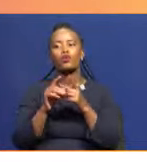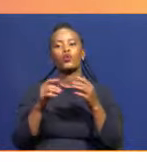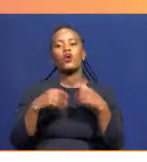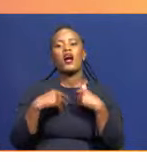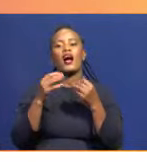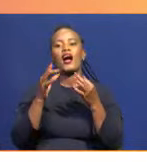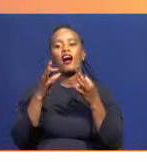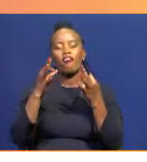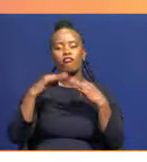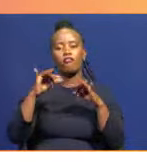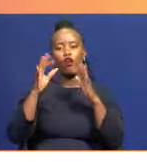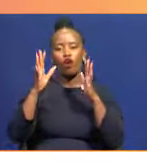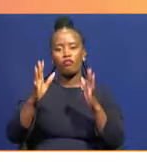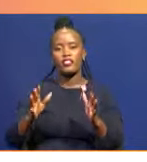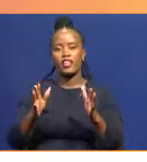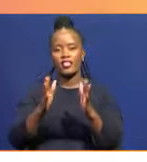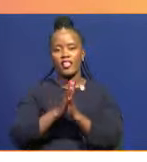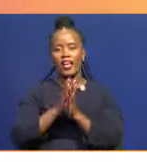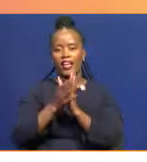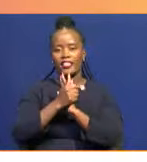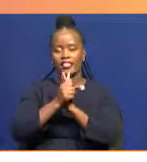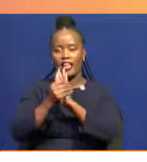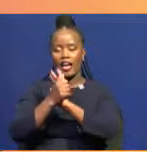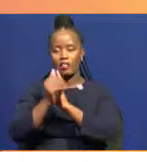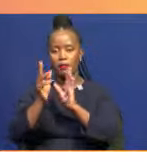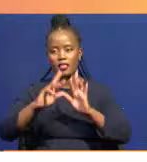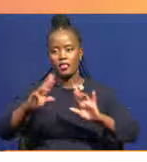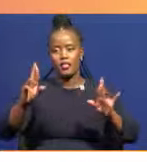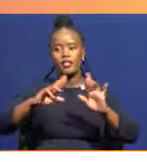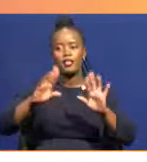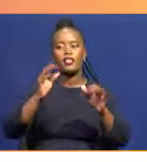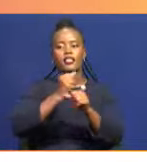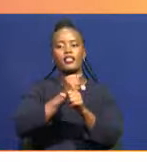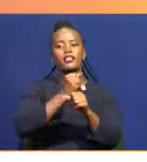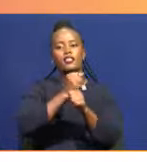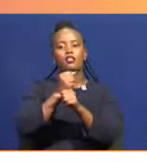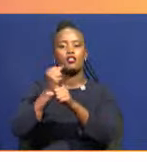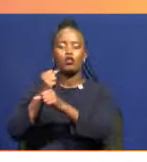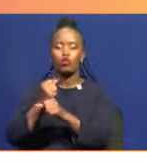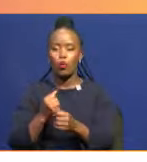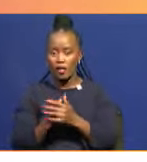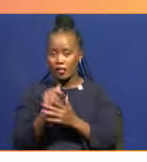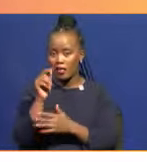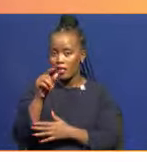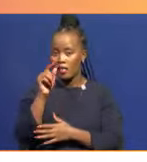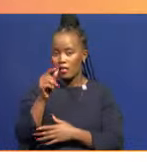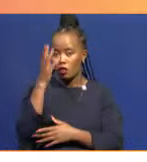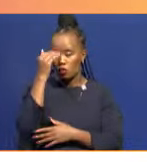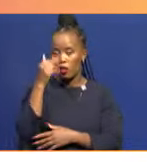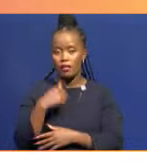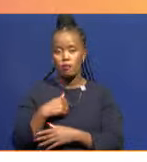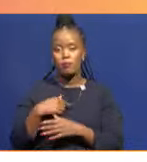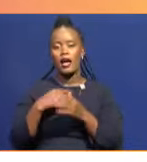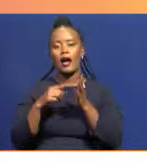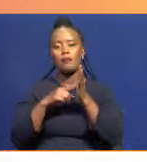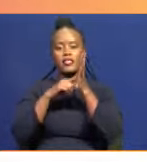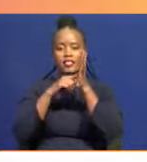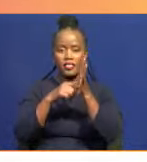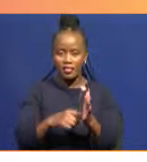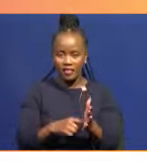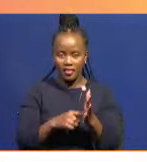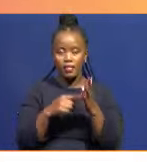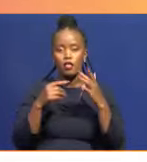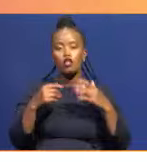dedicated kufanya hiyo kazi. So that is why hilo ndilo lile jambo naimiza, ni kwamba kukuwe